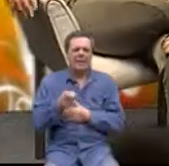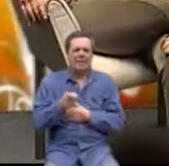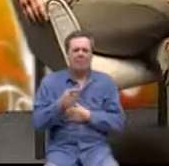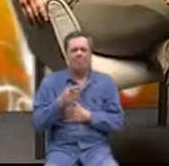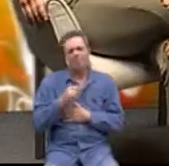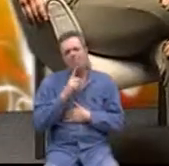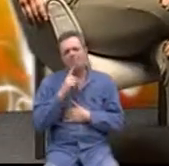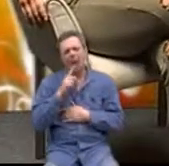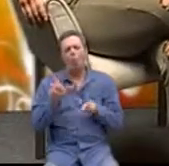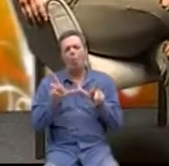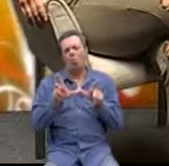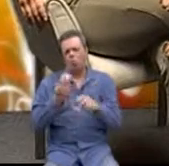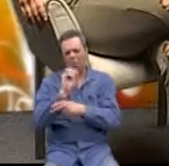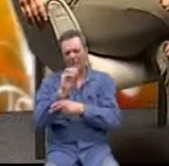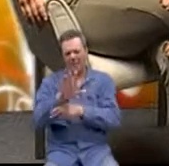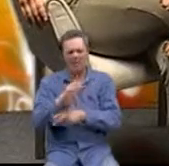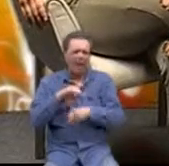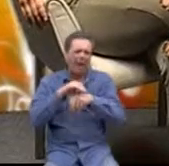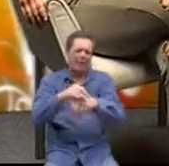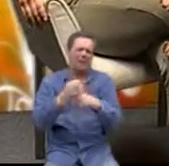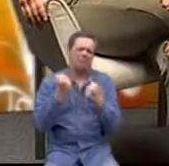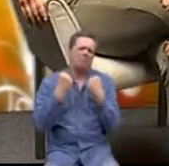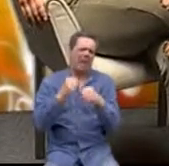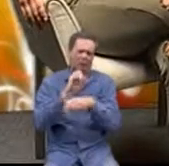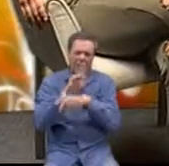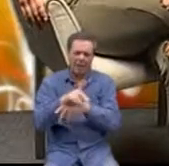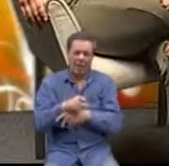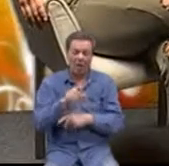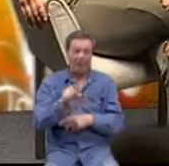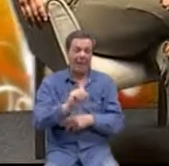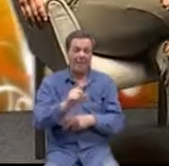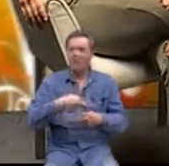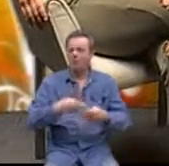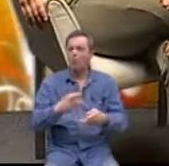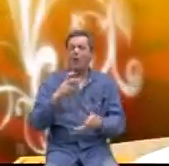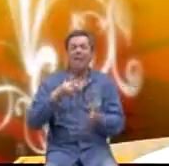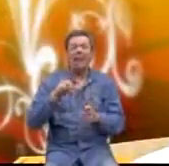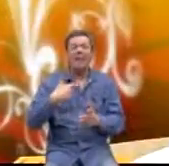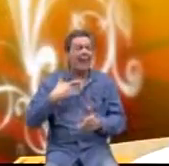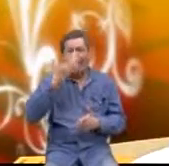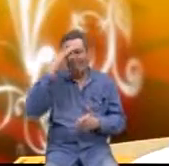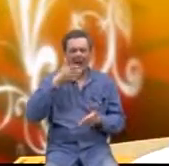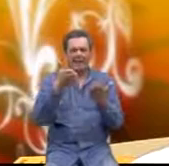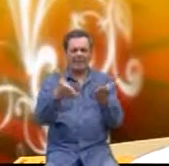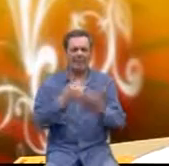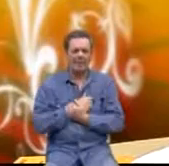medijima. Ja pratim medije, pratim udruge, pratim civilno društvo i sve. I da mi niste poslali e-mail, ja opet ne bi znala za